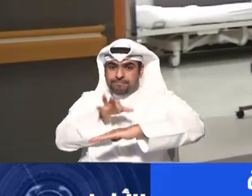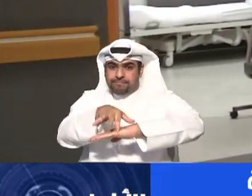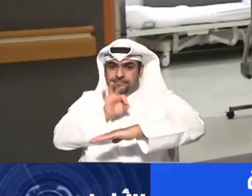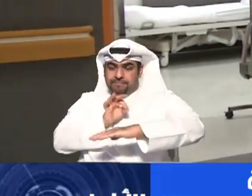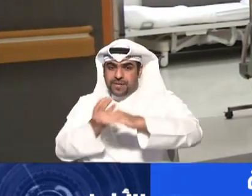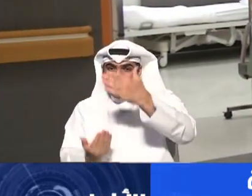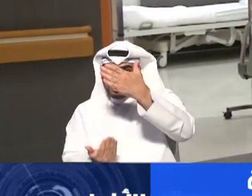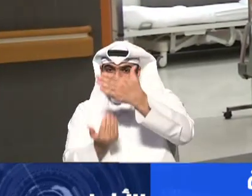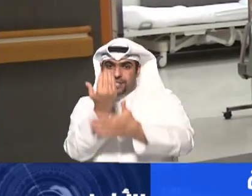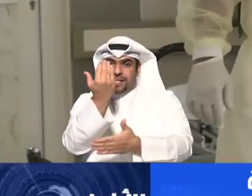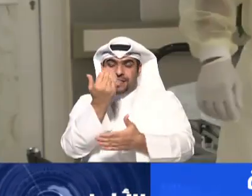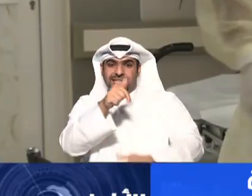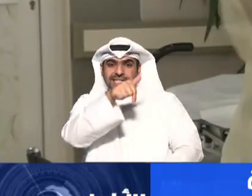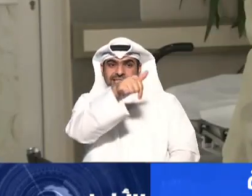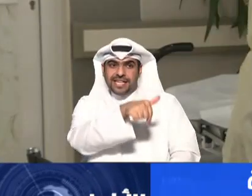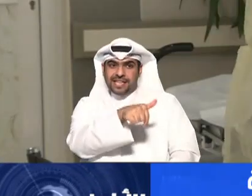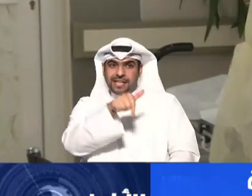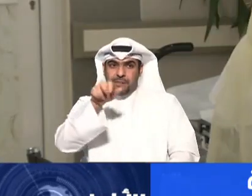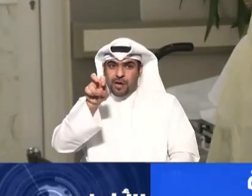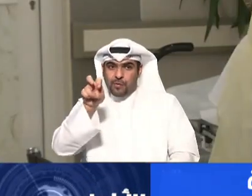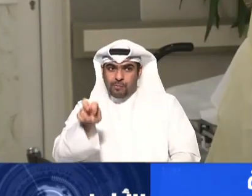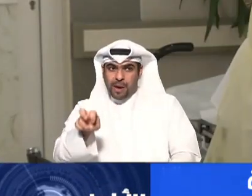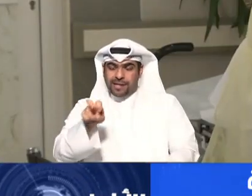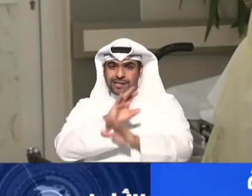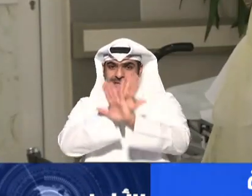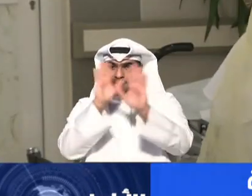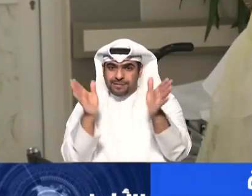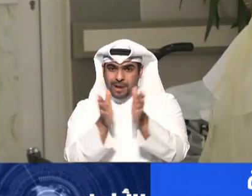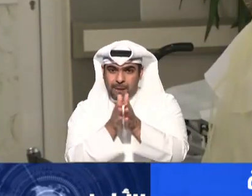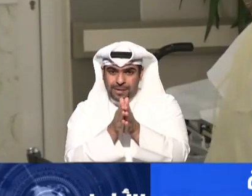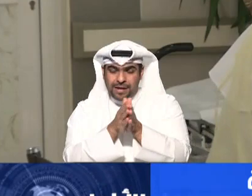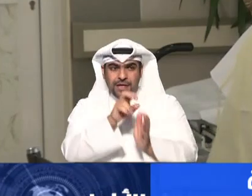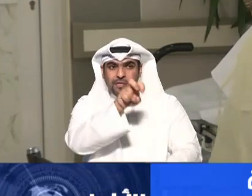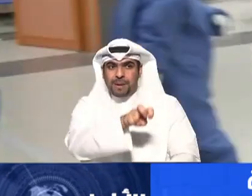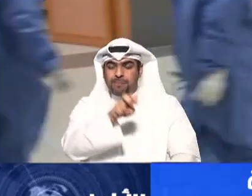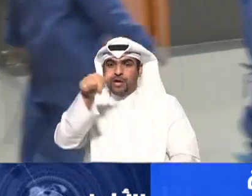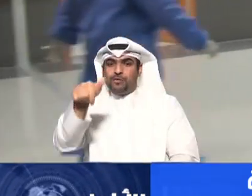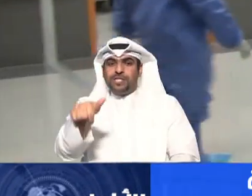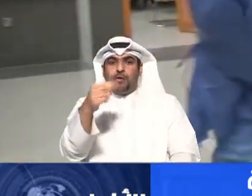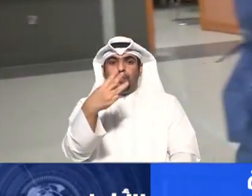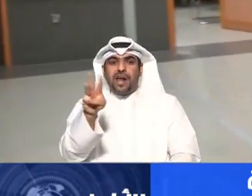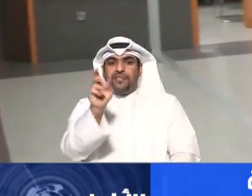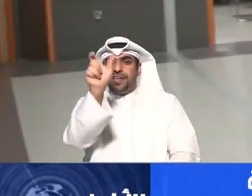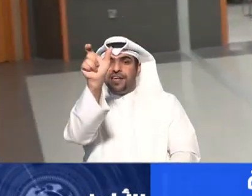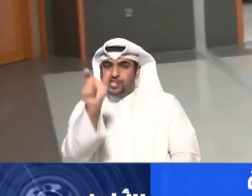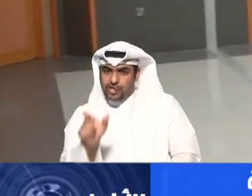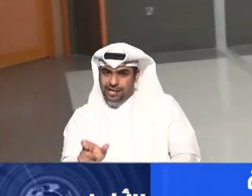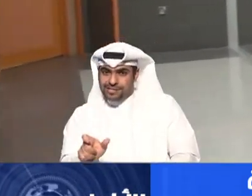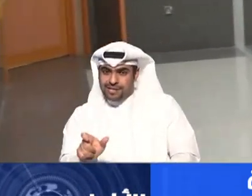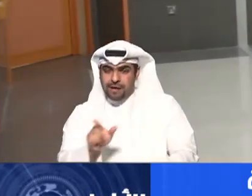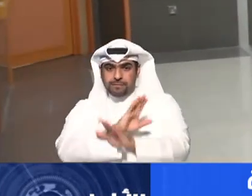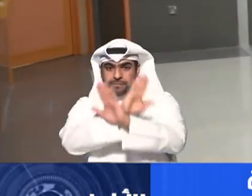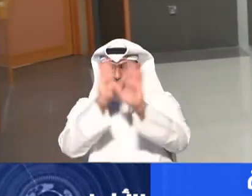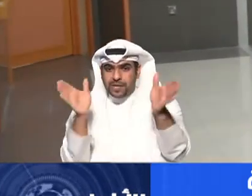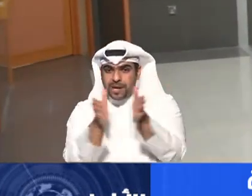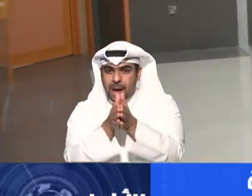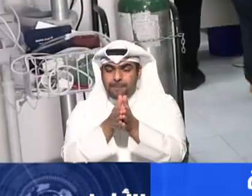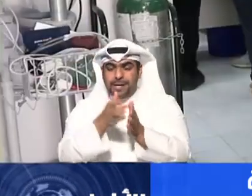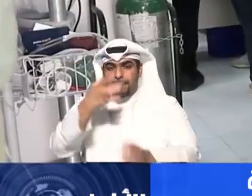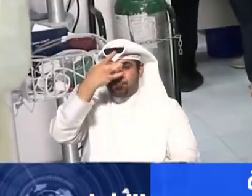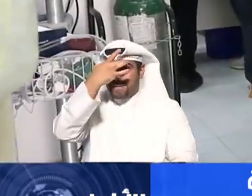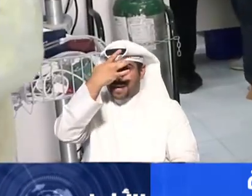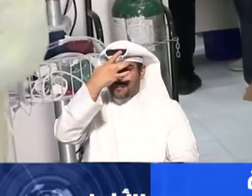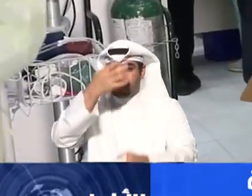مصاب بكوفيد-19 خلال 24 ساعة الماضية، ليصل إجمالي عدد حالات المسجلة في البلاد